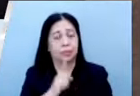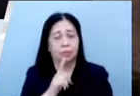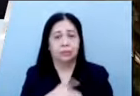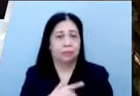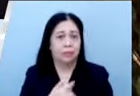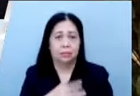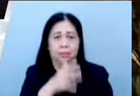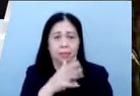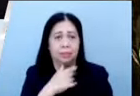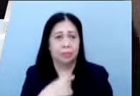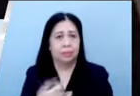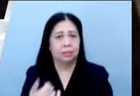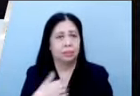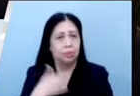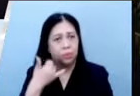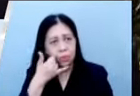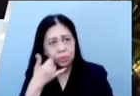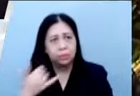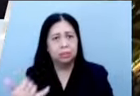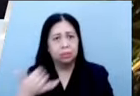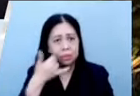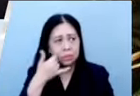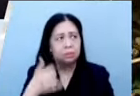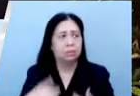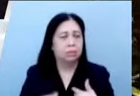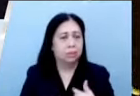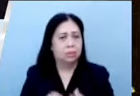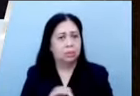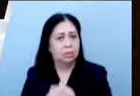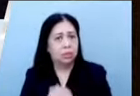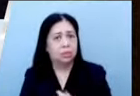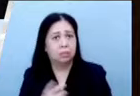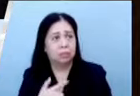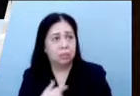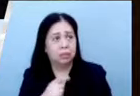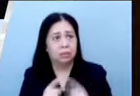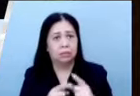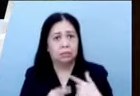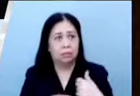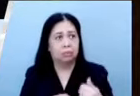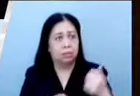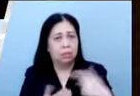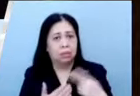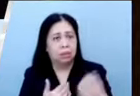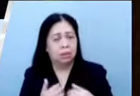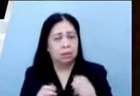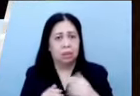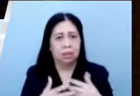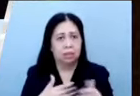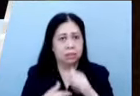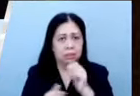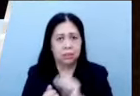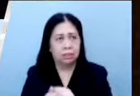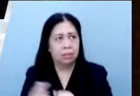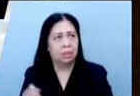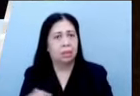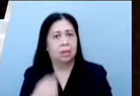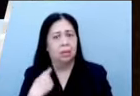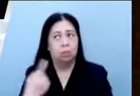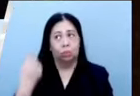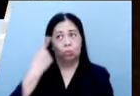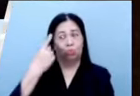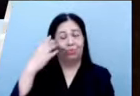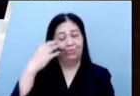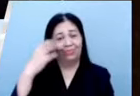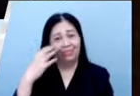me every now and then. She congratulates me with projects kahit hindi ko siya kasama. She scolds me kapag